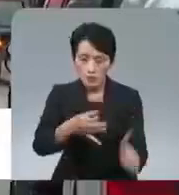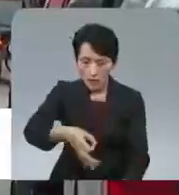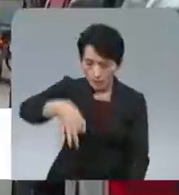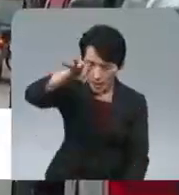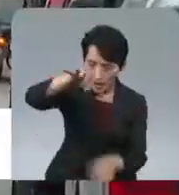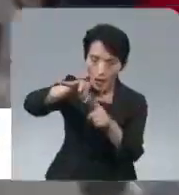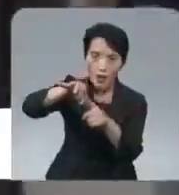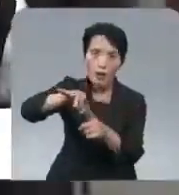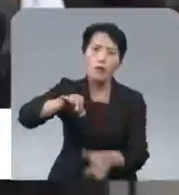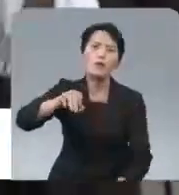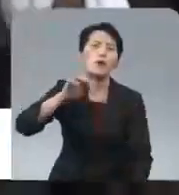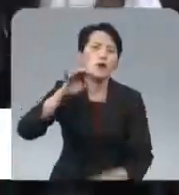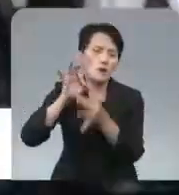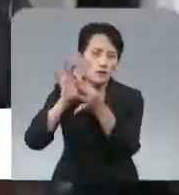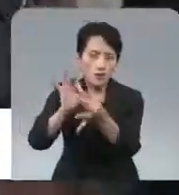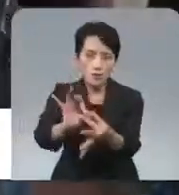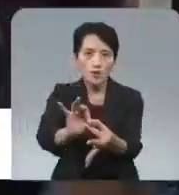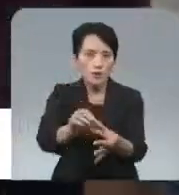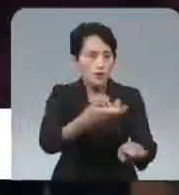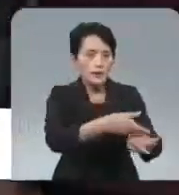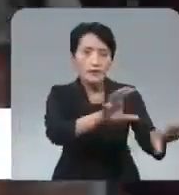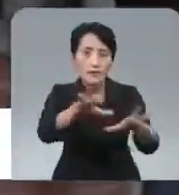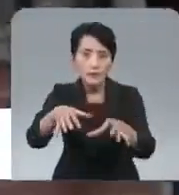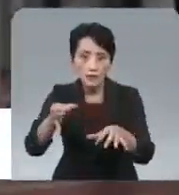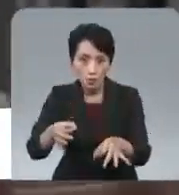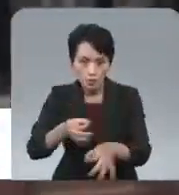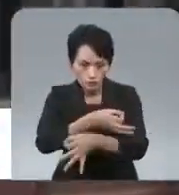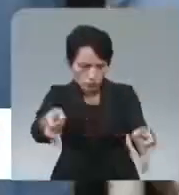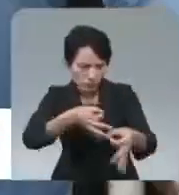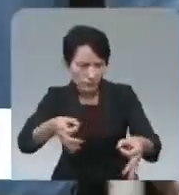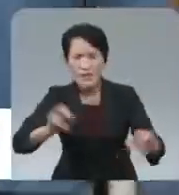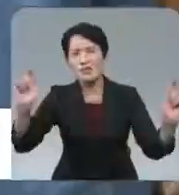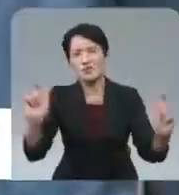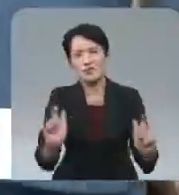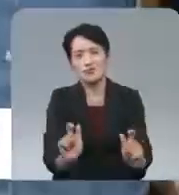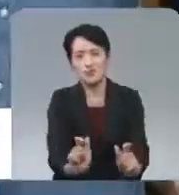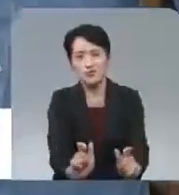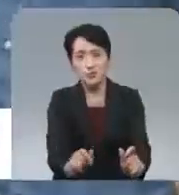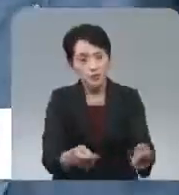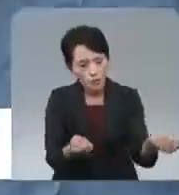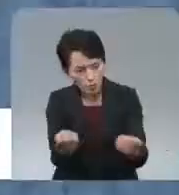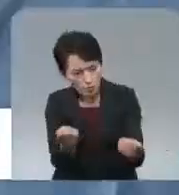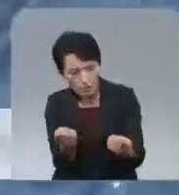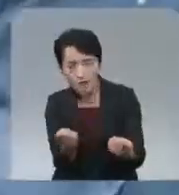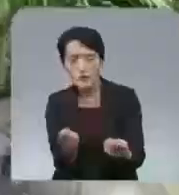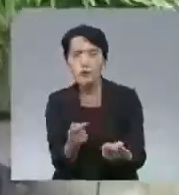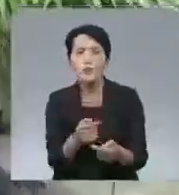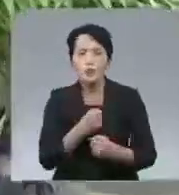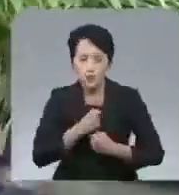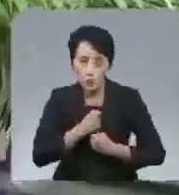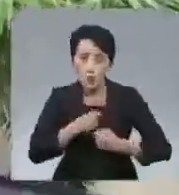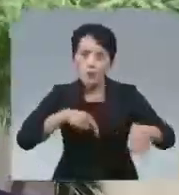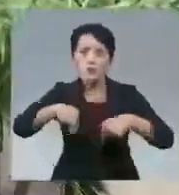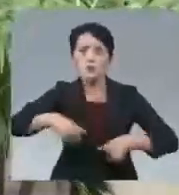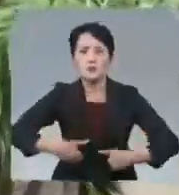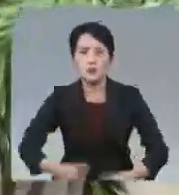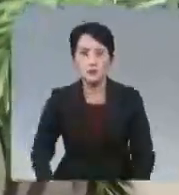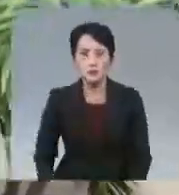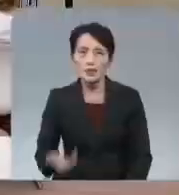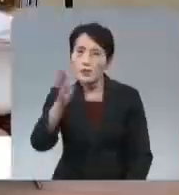между тем и bf понизил прогноз роста экономики республики корея на двадцать второй год на одну десятую процента до